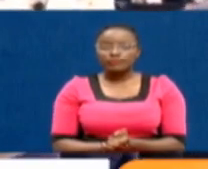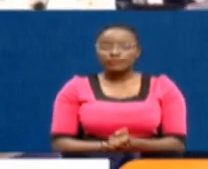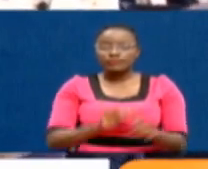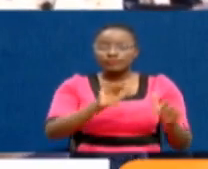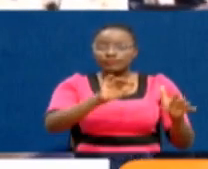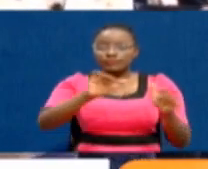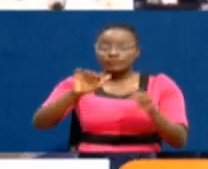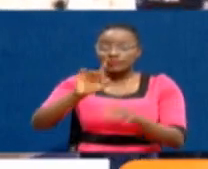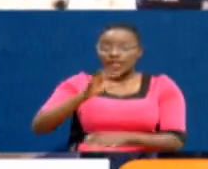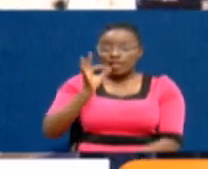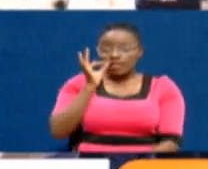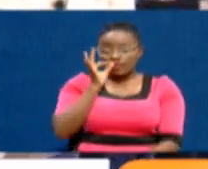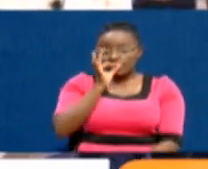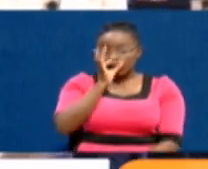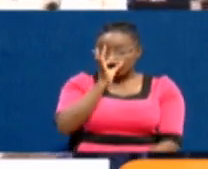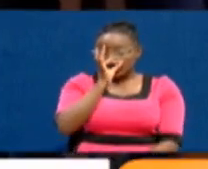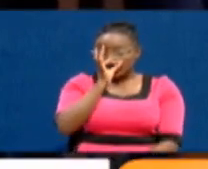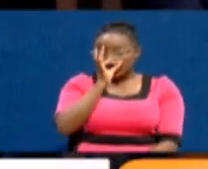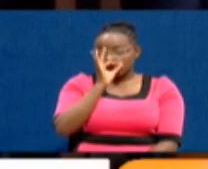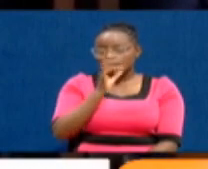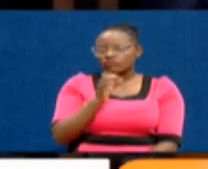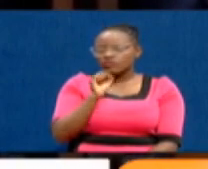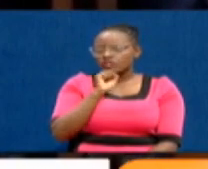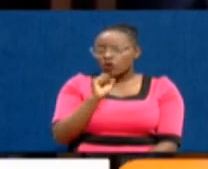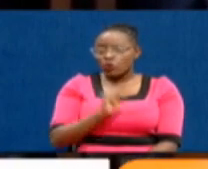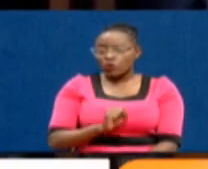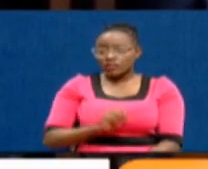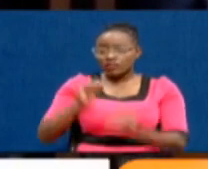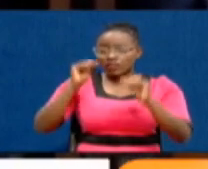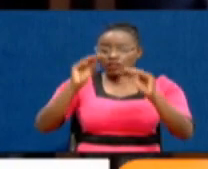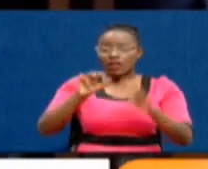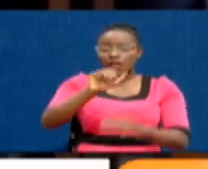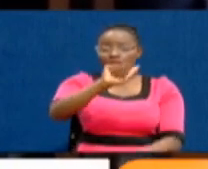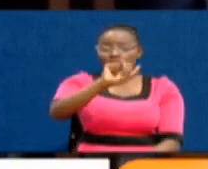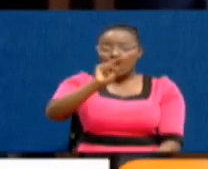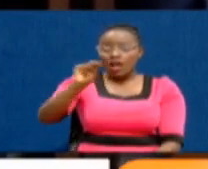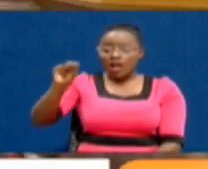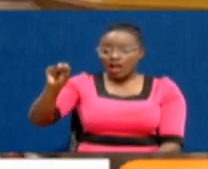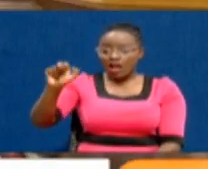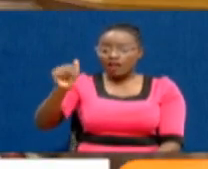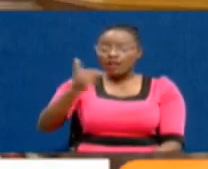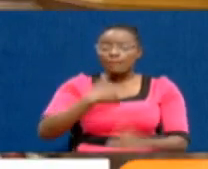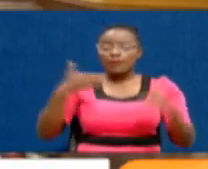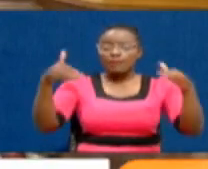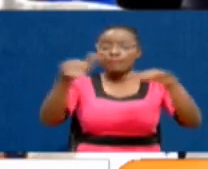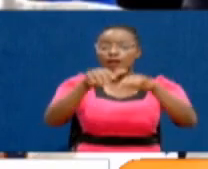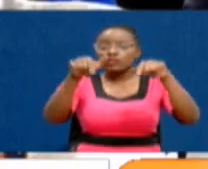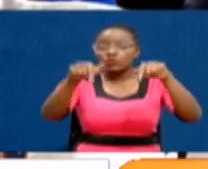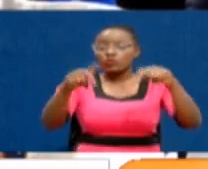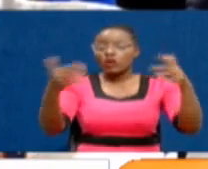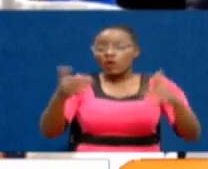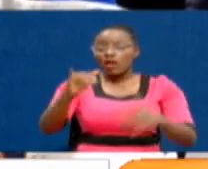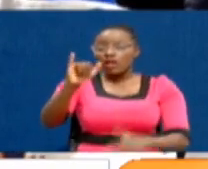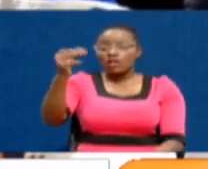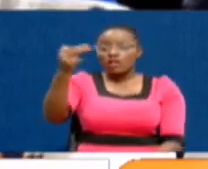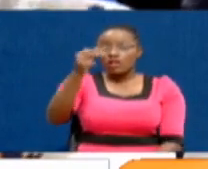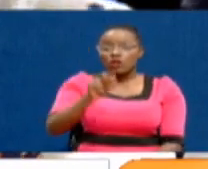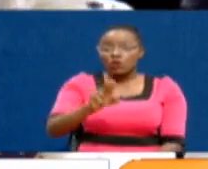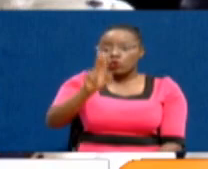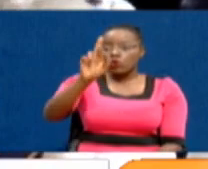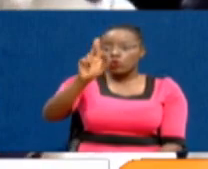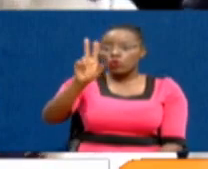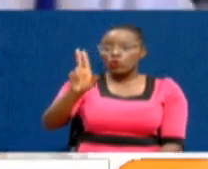Na huko Nyeri, mwalimu mkongwe anatajika kwa jina Ana Watetu Kamugwi amezikwa leo nyumbani kwake Ihururu, huku